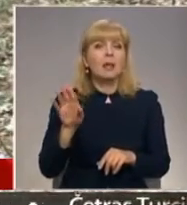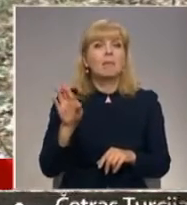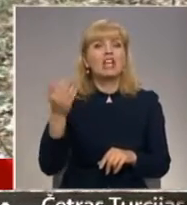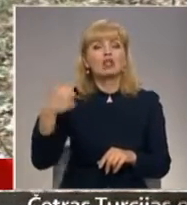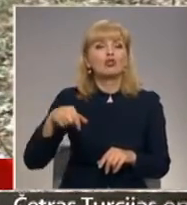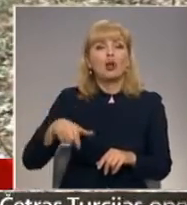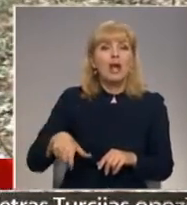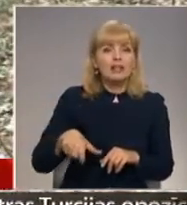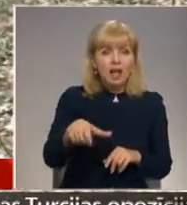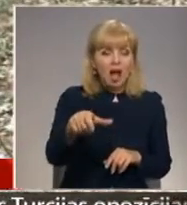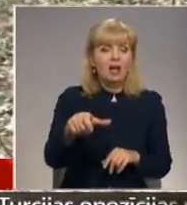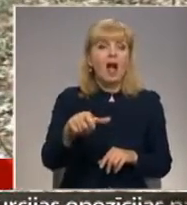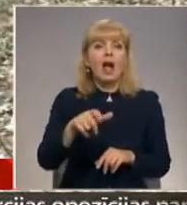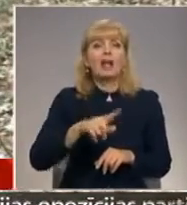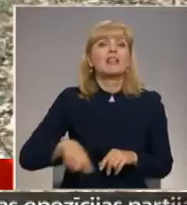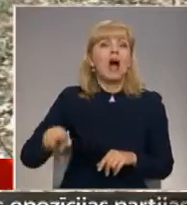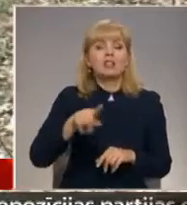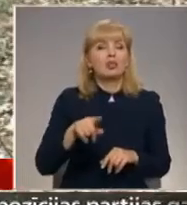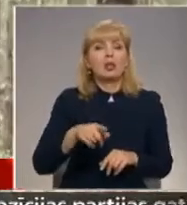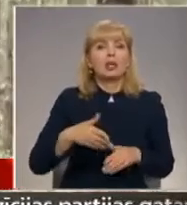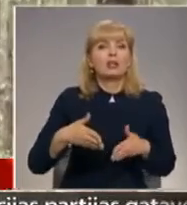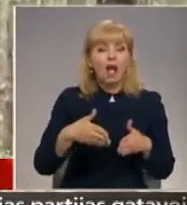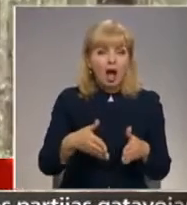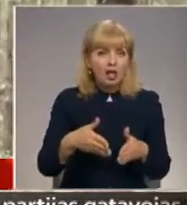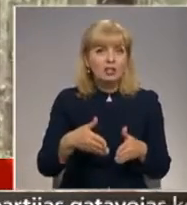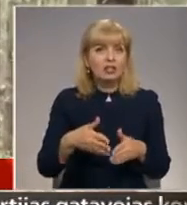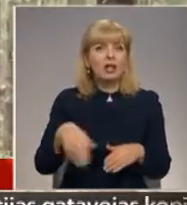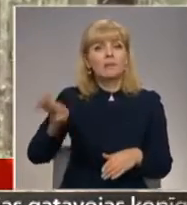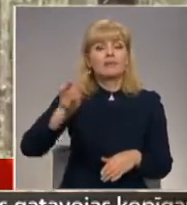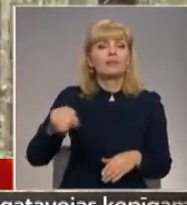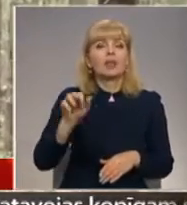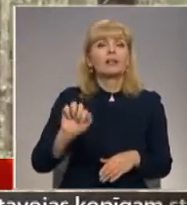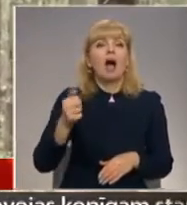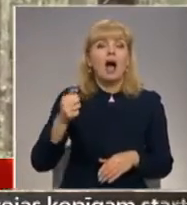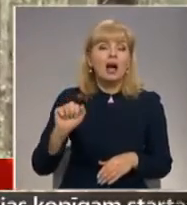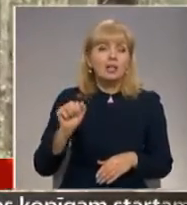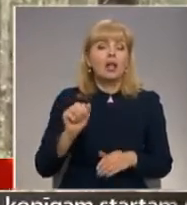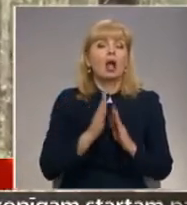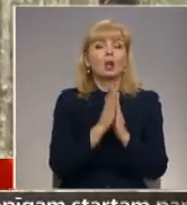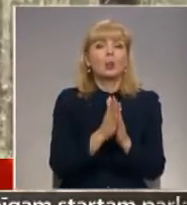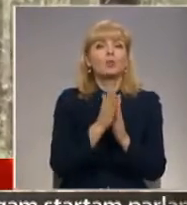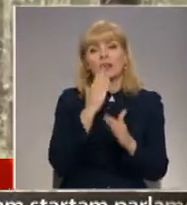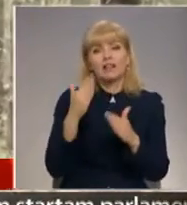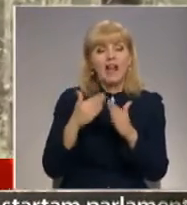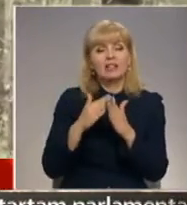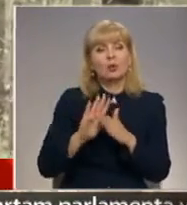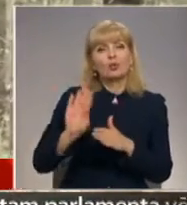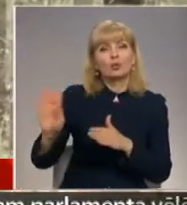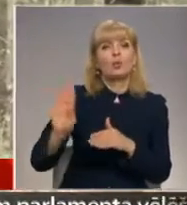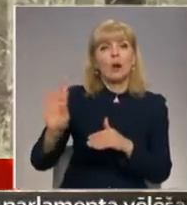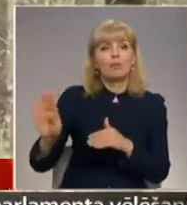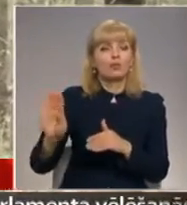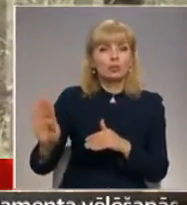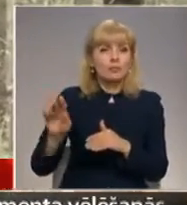Rāznas Nacionālā parkā, un tad, ja, nu, protams, mēs esam Lokuņu kalns. Dagda, Rēzekne, Lūdzos, Tūpusi. Visvairāk pilskalnu